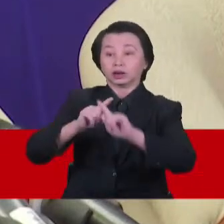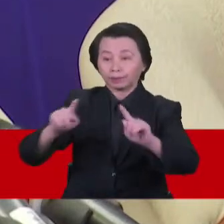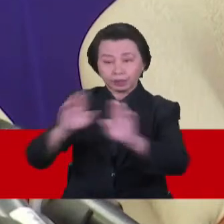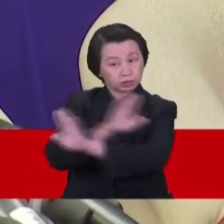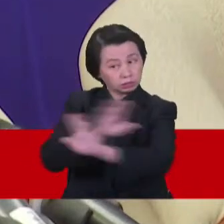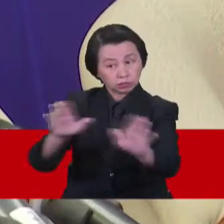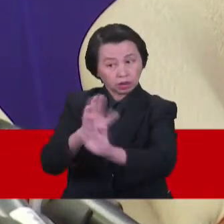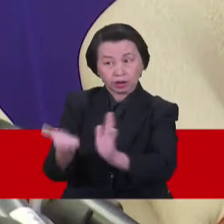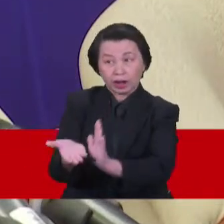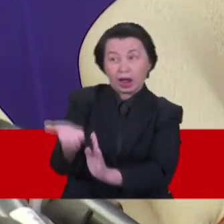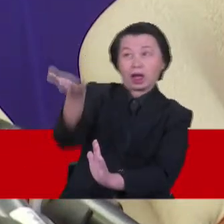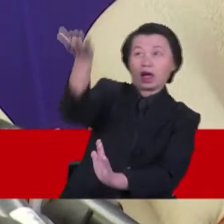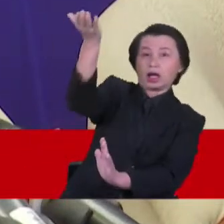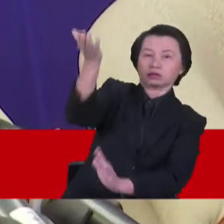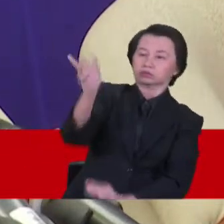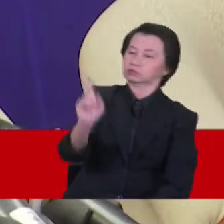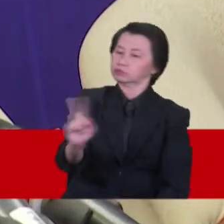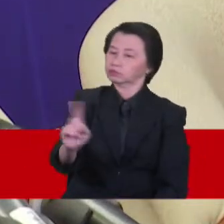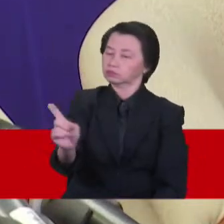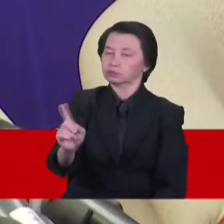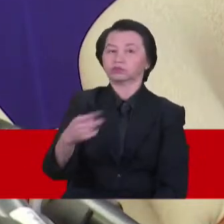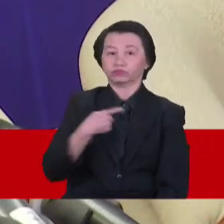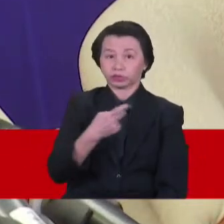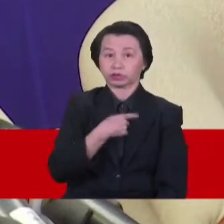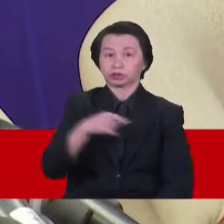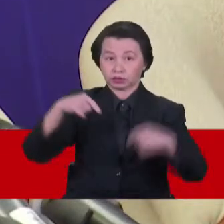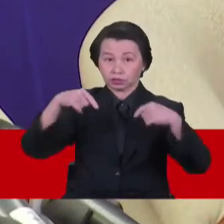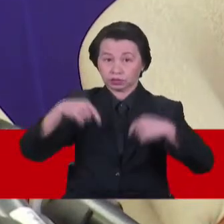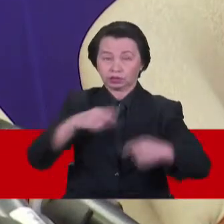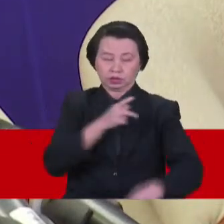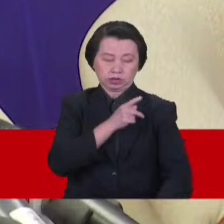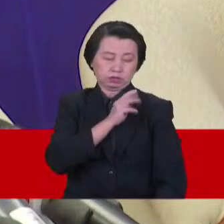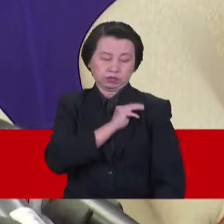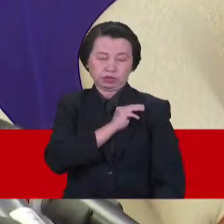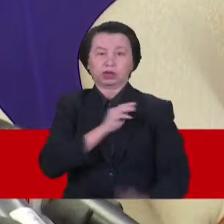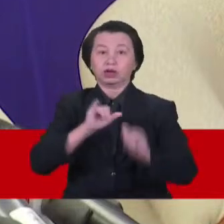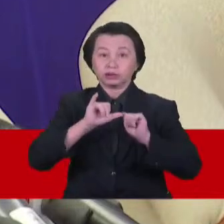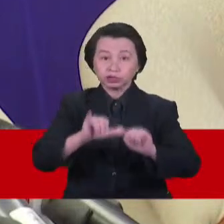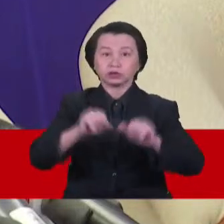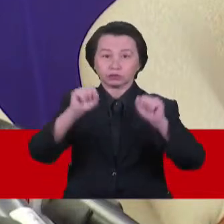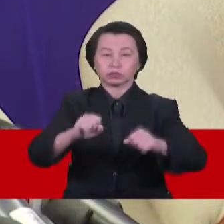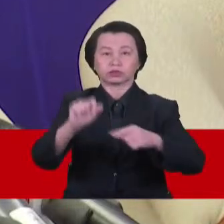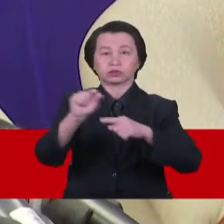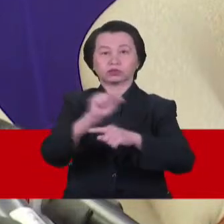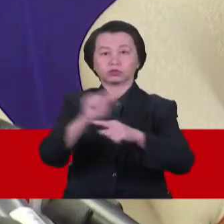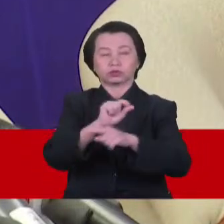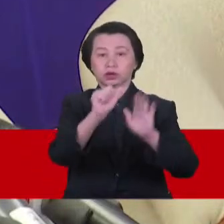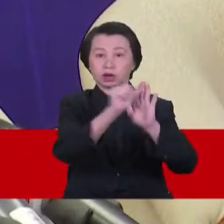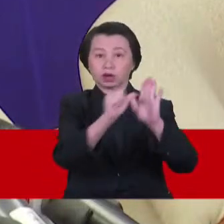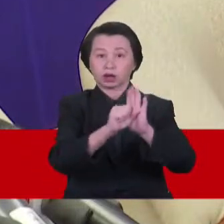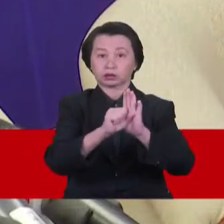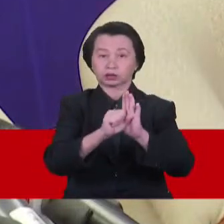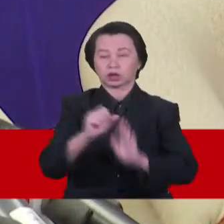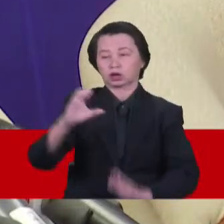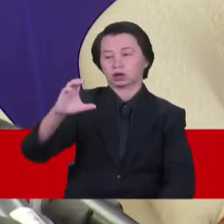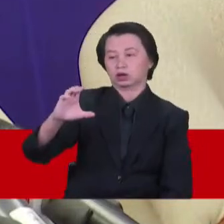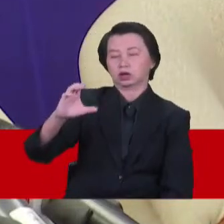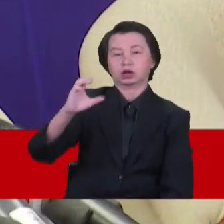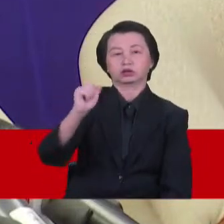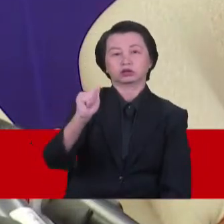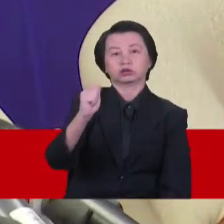terlalu tinggi. Dan kami di KPNDP kita ada masih ada boleh gunakan akta anti pencatutan,